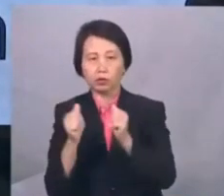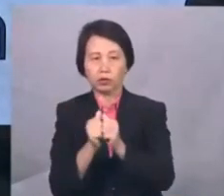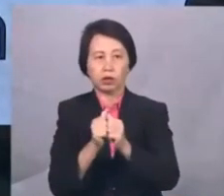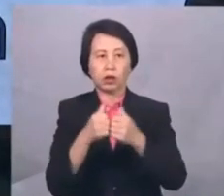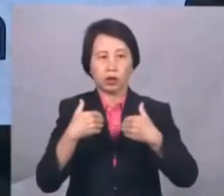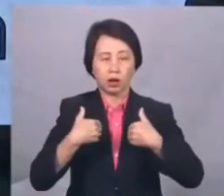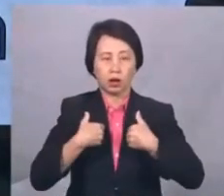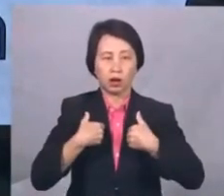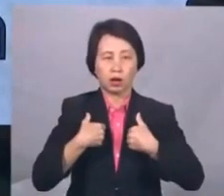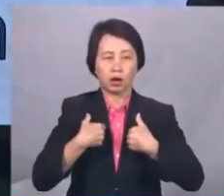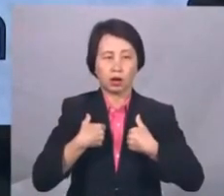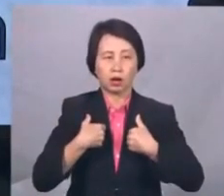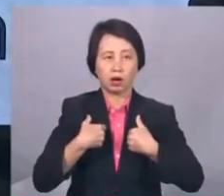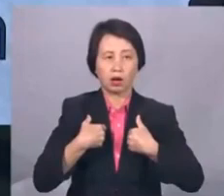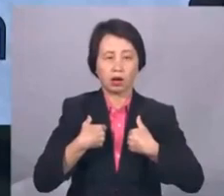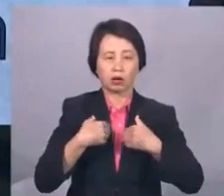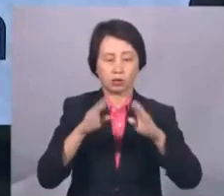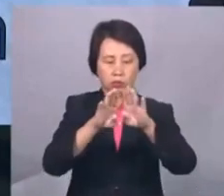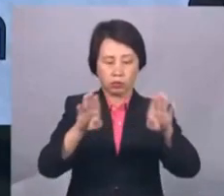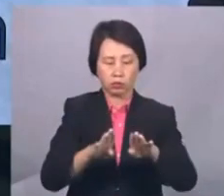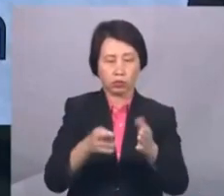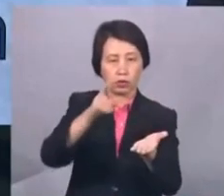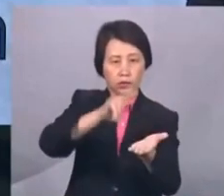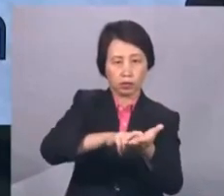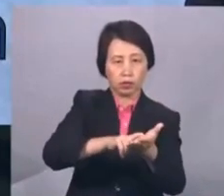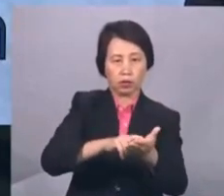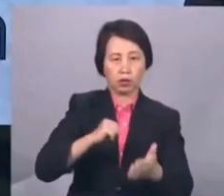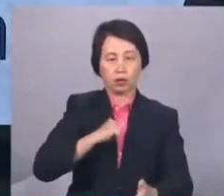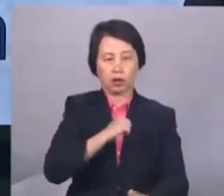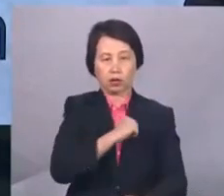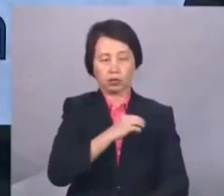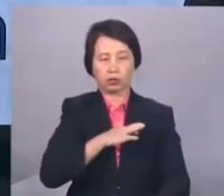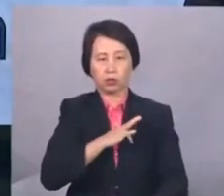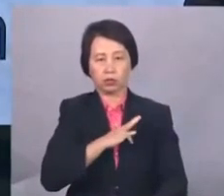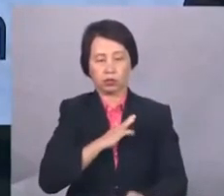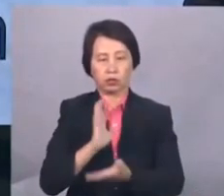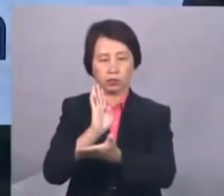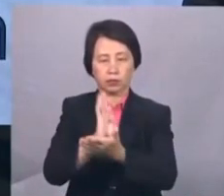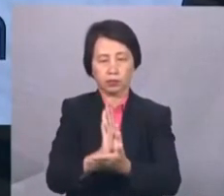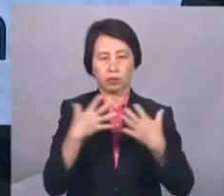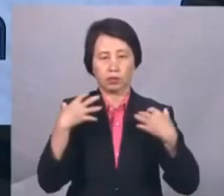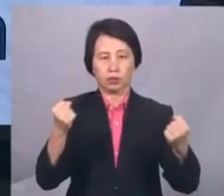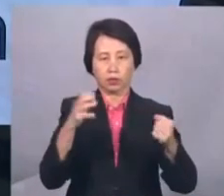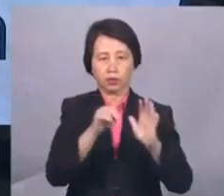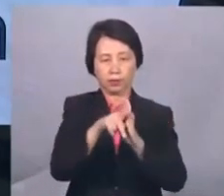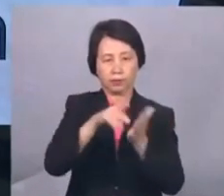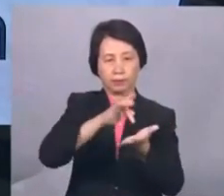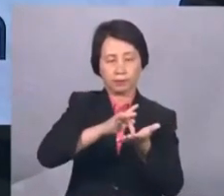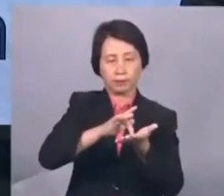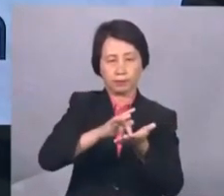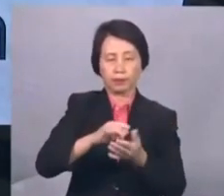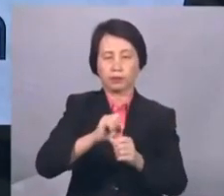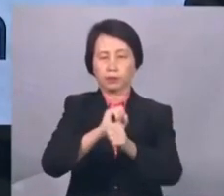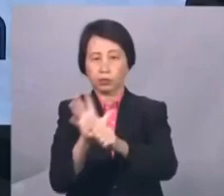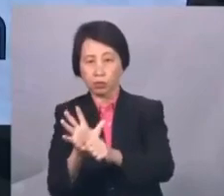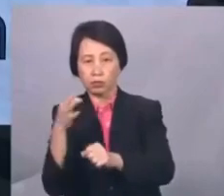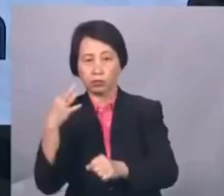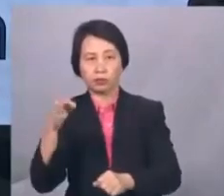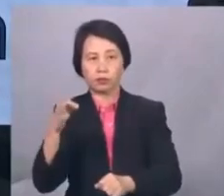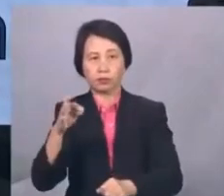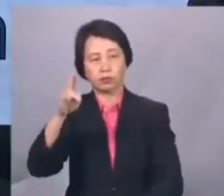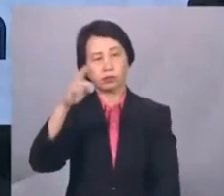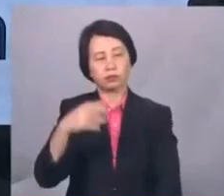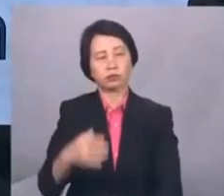mengisi Borang pendaftaran anggota sukarelawan pasukan bantuan kesehatan dan perubahan hobi 19